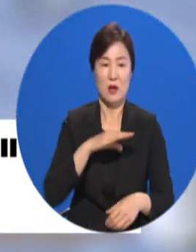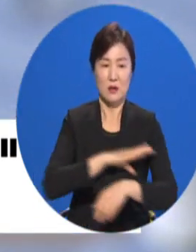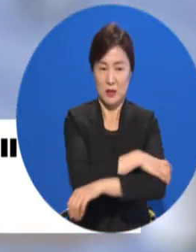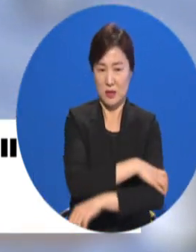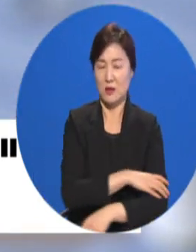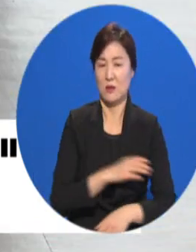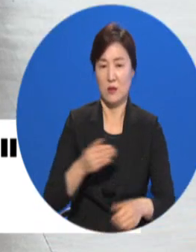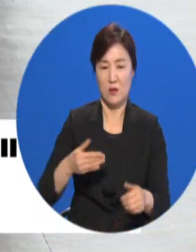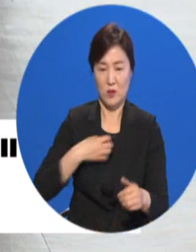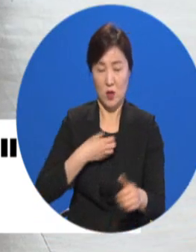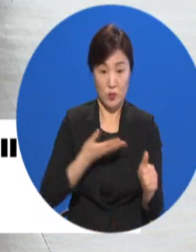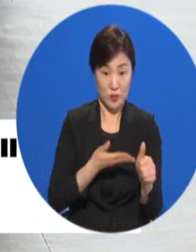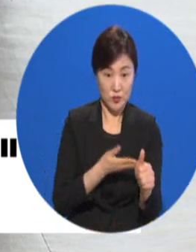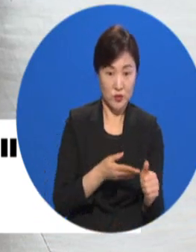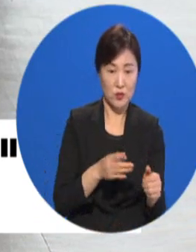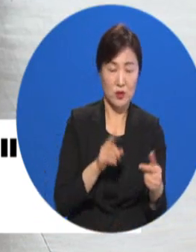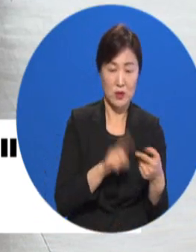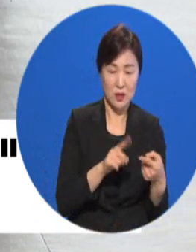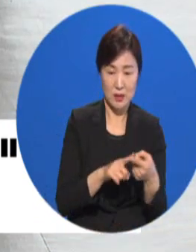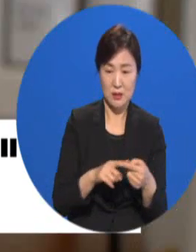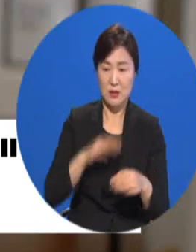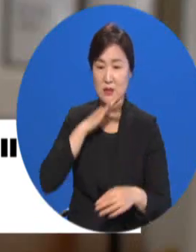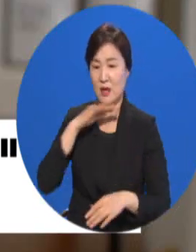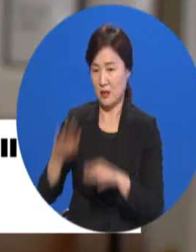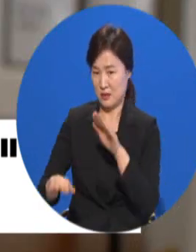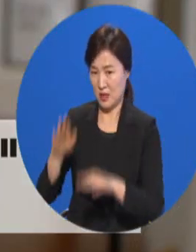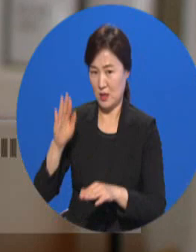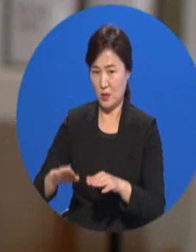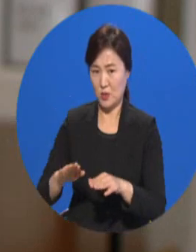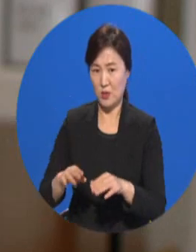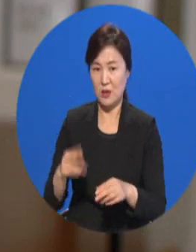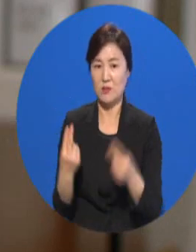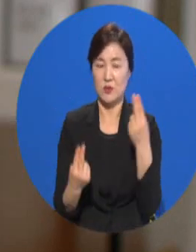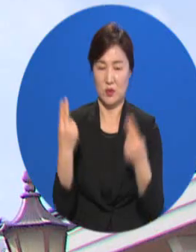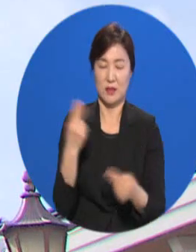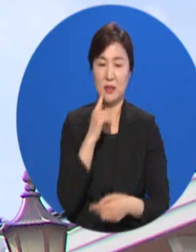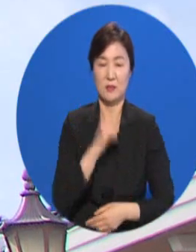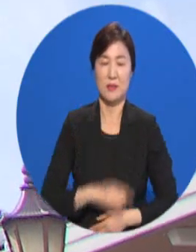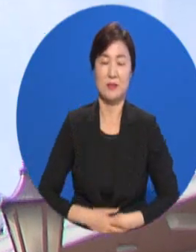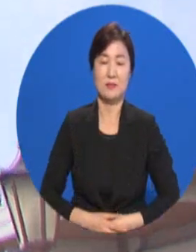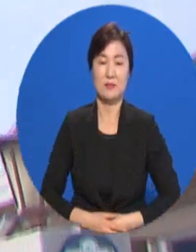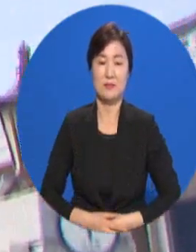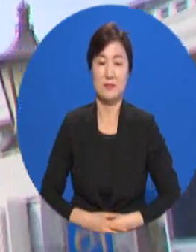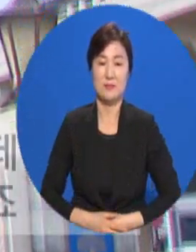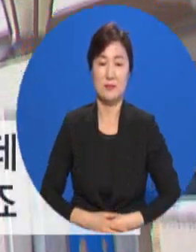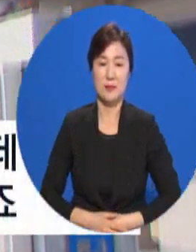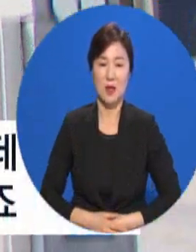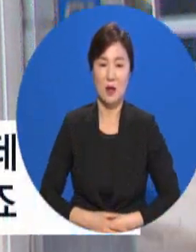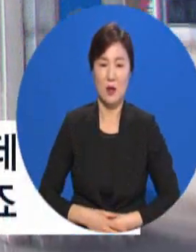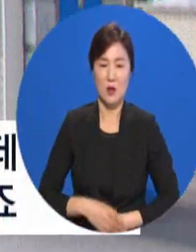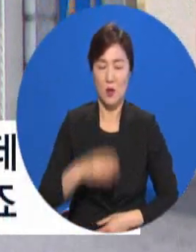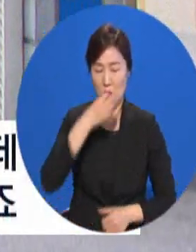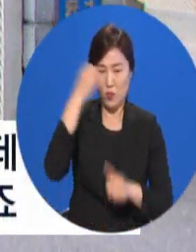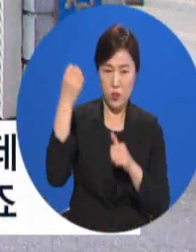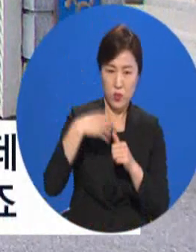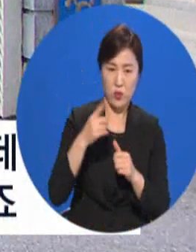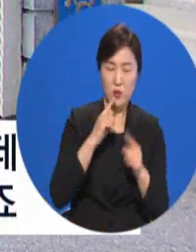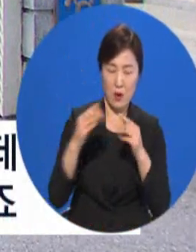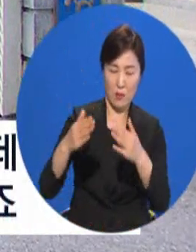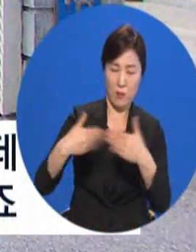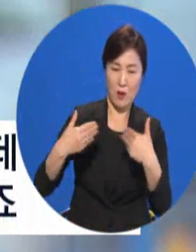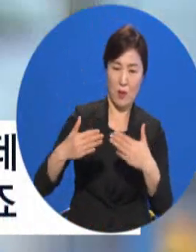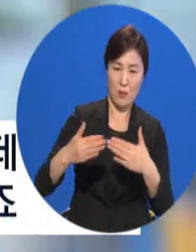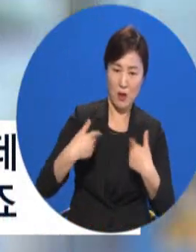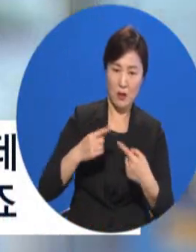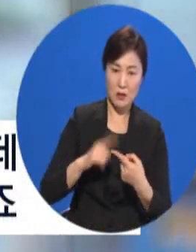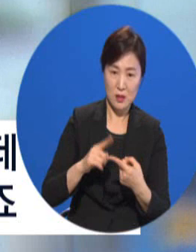괴롭힘을 세대 간 갈등 정도로 보고 덮으려 한다는 점이기 때문입니다. 아주 모욕적인 언사와 갑질을 했다는